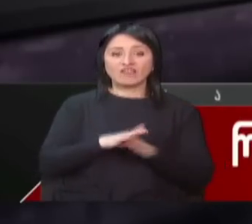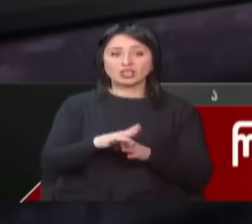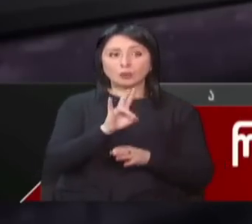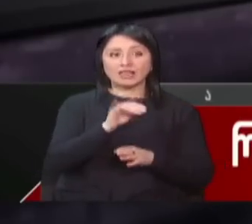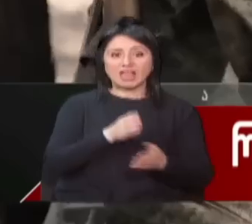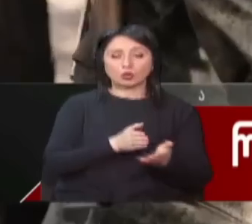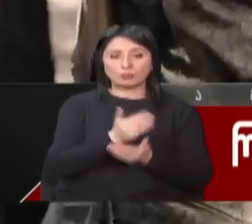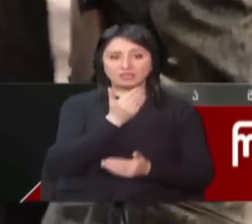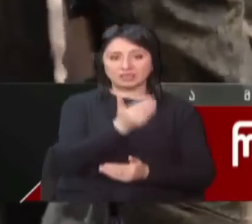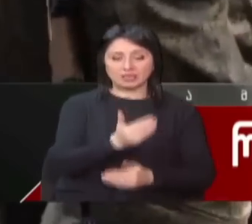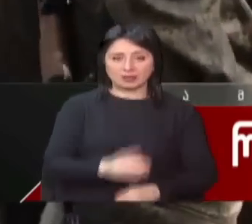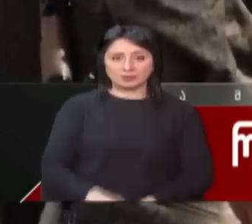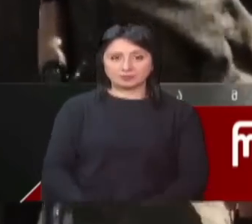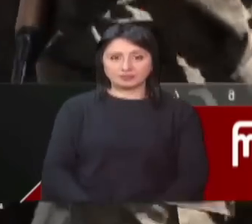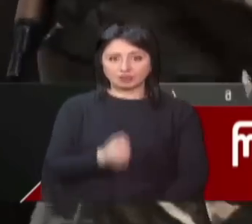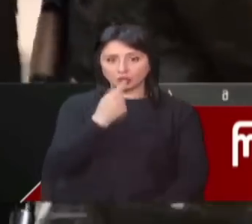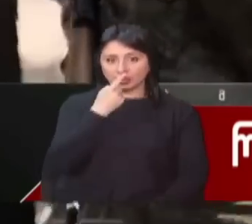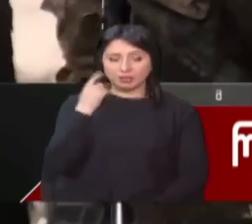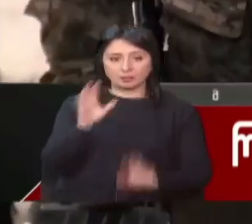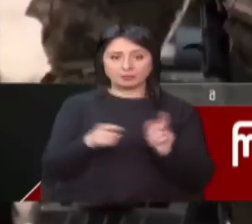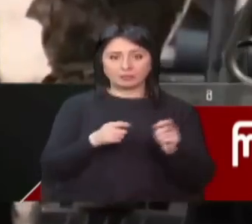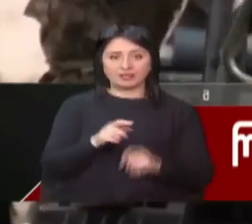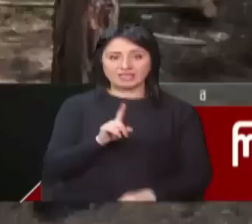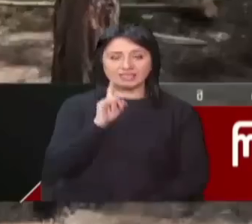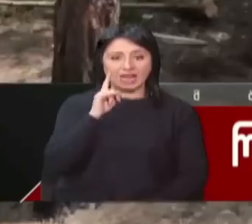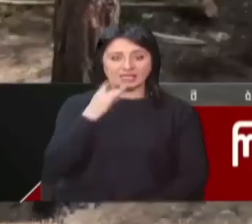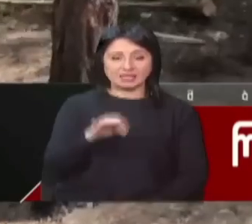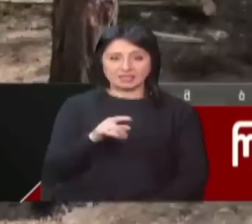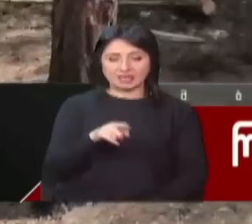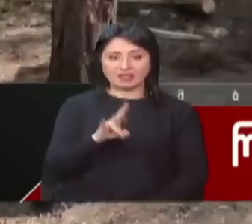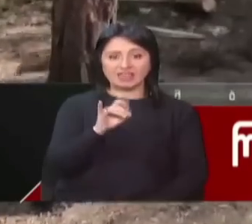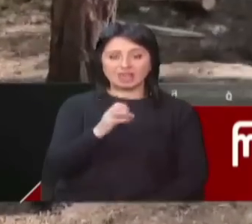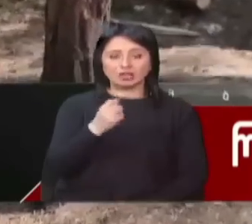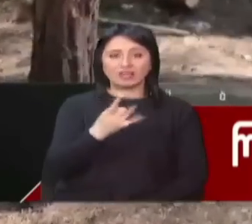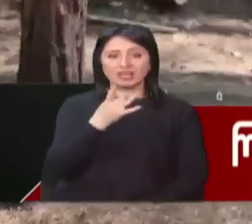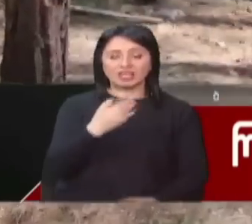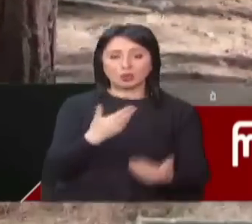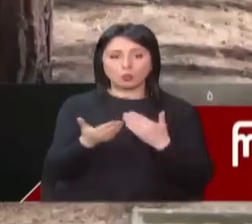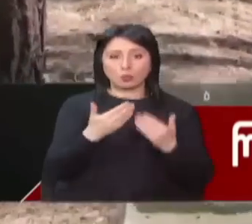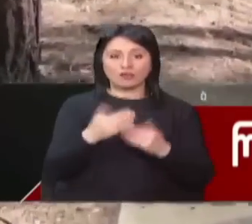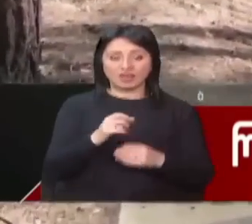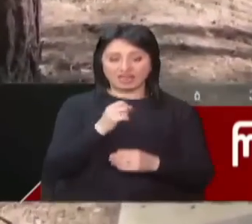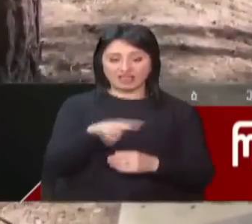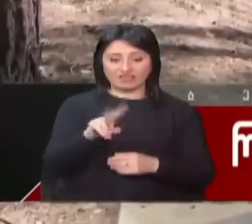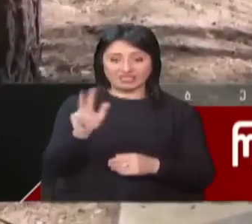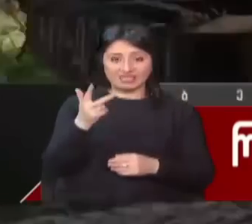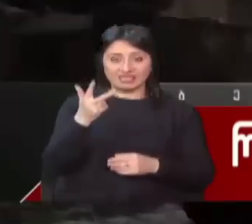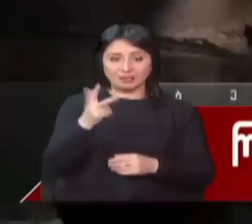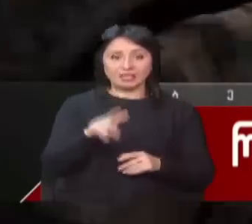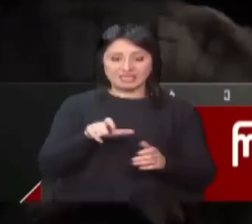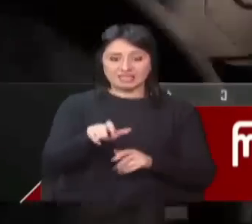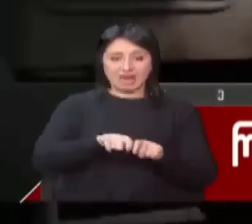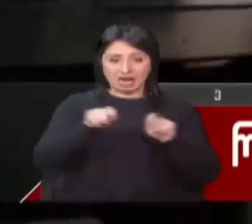NATO, Misijas. Ცოტახნისტიმ პრეზიდენტმა ვოლოდიმირ ზელენსკიმ ნატოს კიდევ ერთხელ მოუწოდა რომ ივლისის 3-ზე